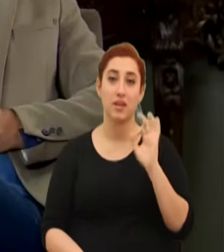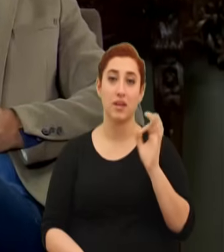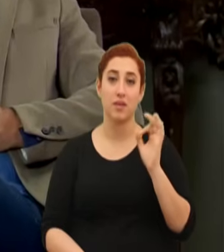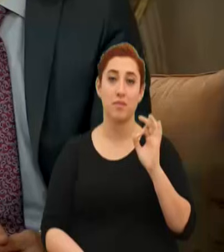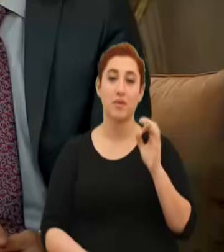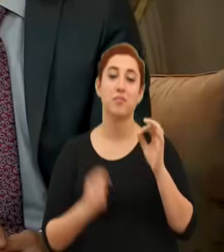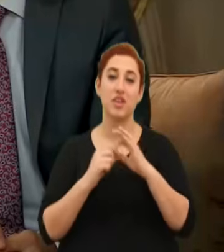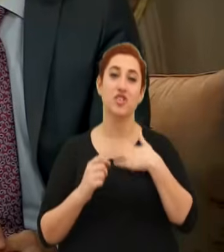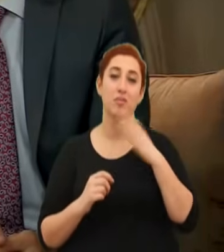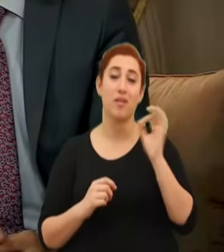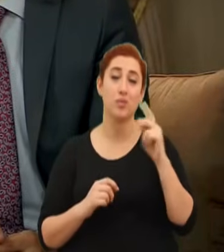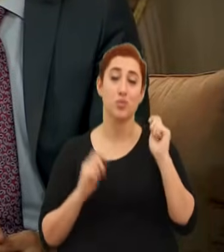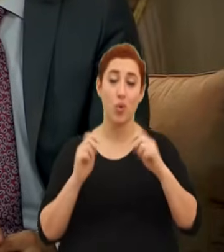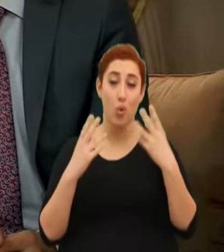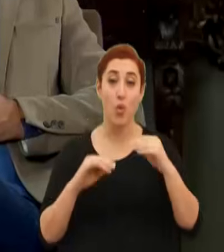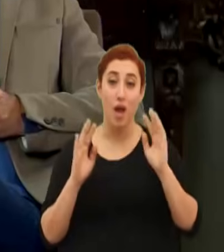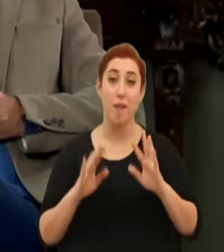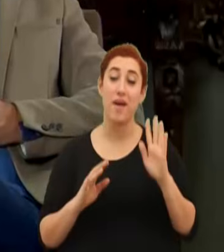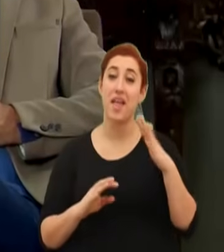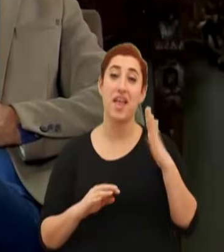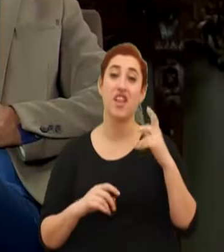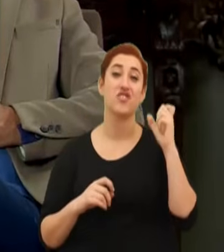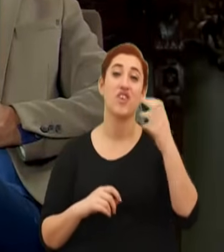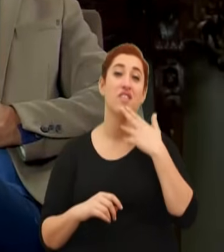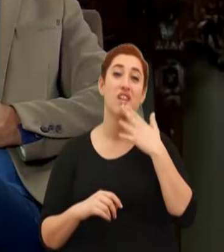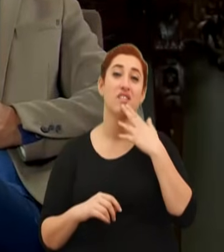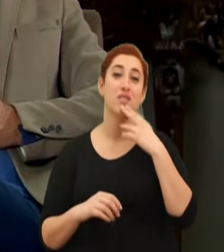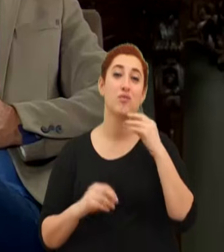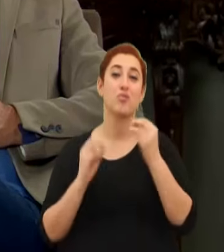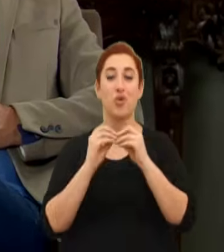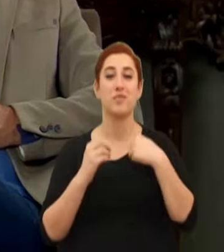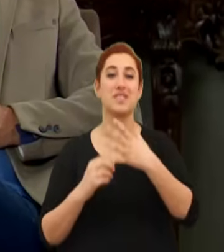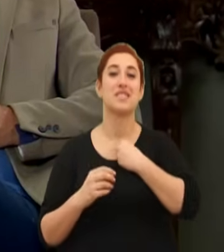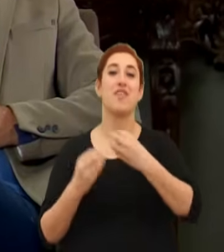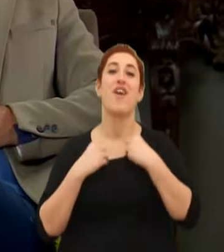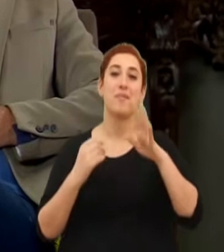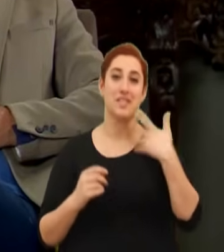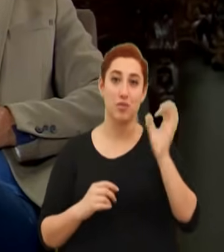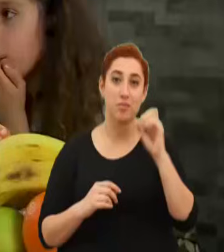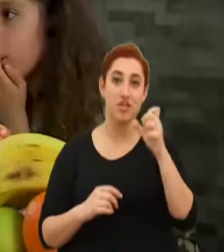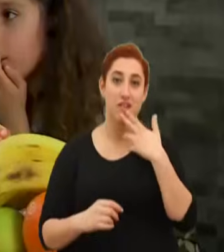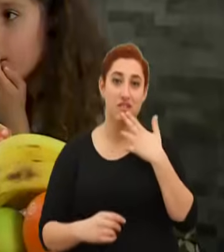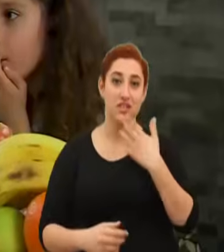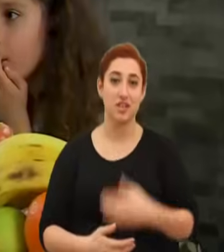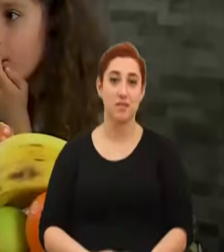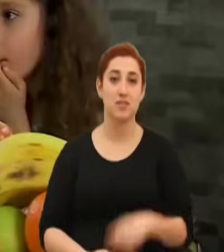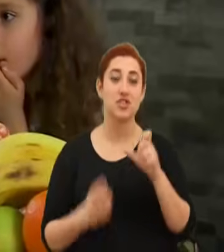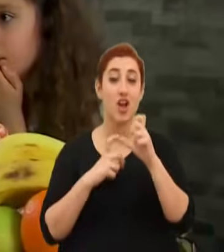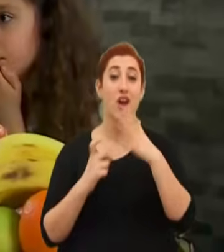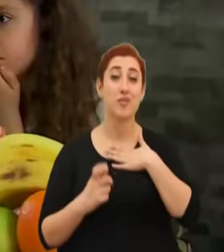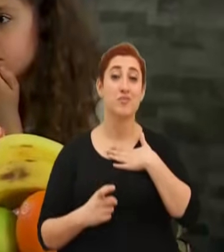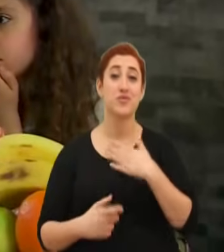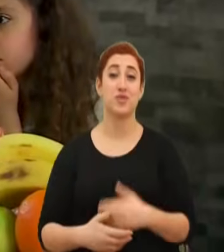Tabii, Biricikciğim elbette zorlanıyordur ama herhalde Cavidan Hanım sorunlarıyla bizi sıkmak istemiyor değil mi Cavidan Hanım?